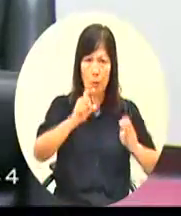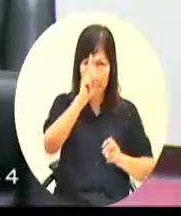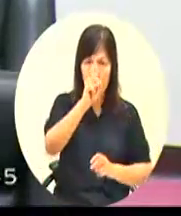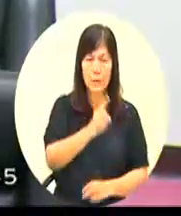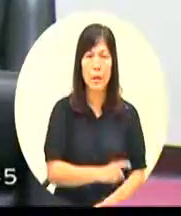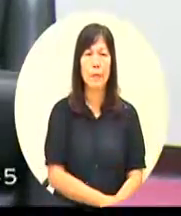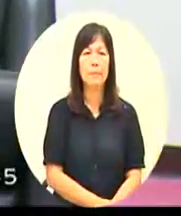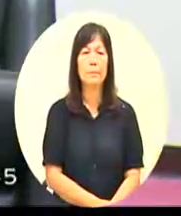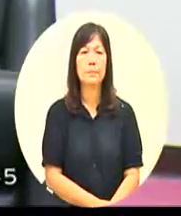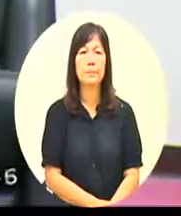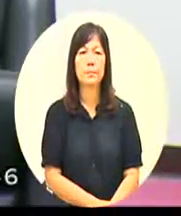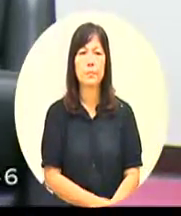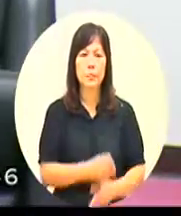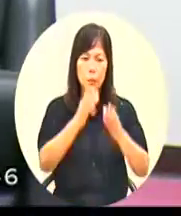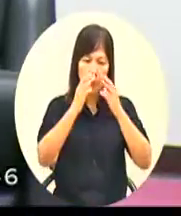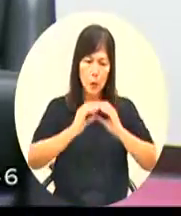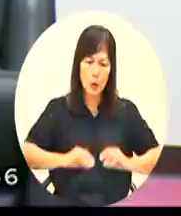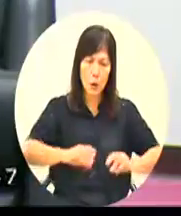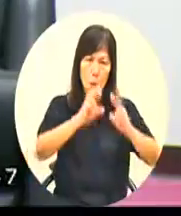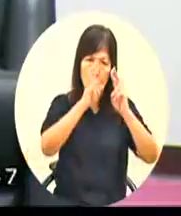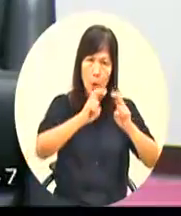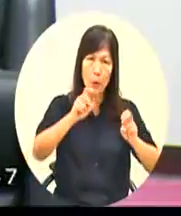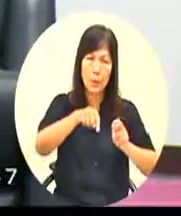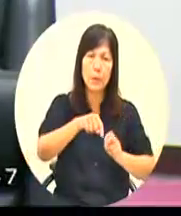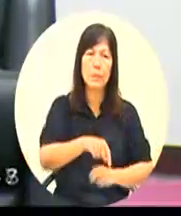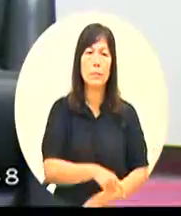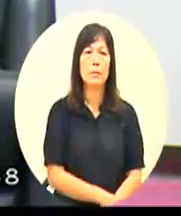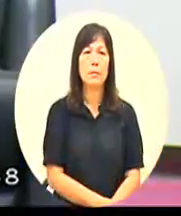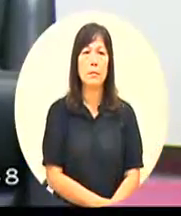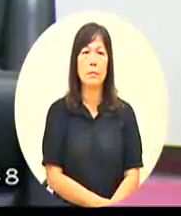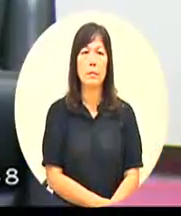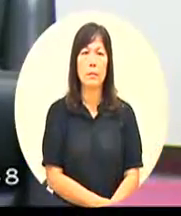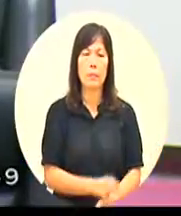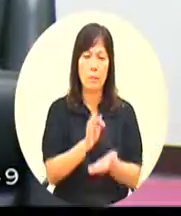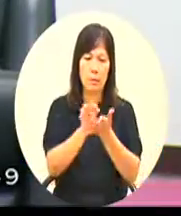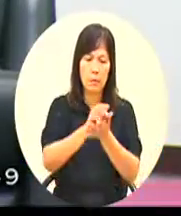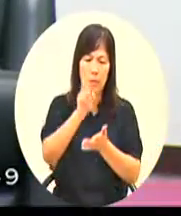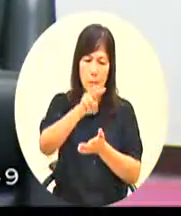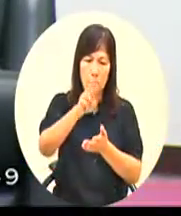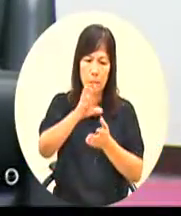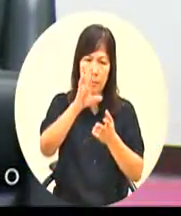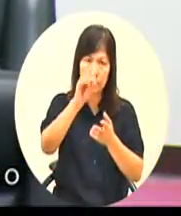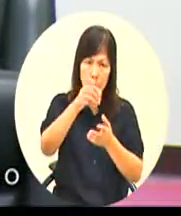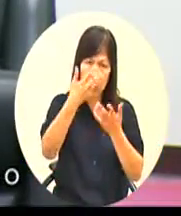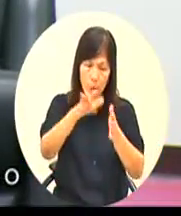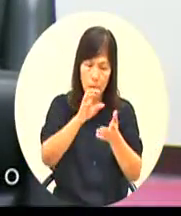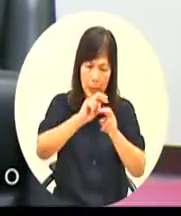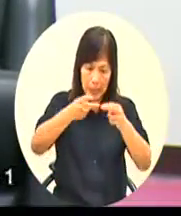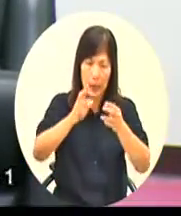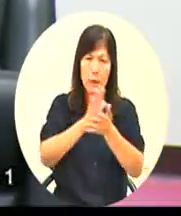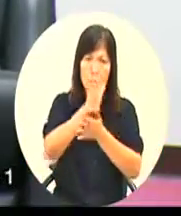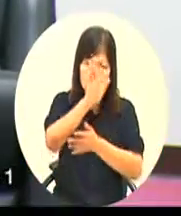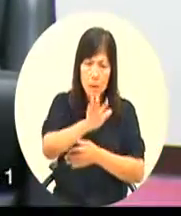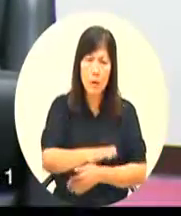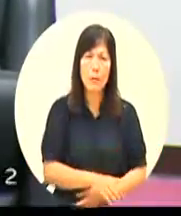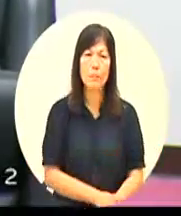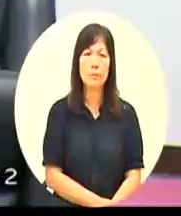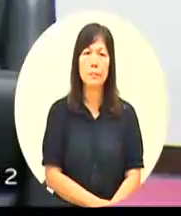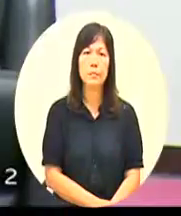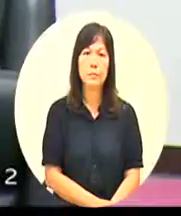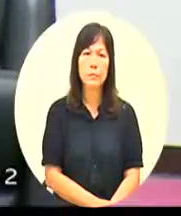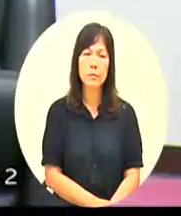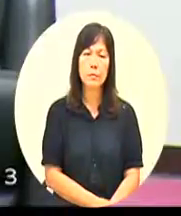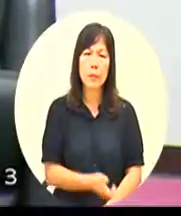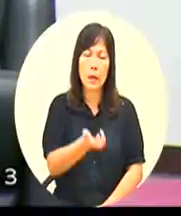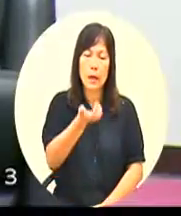是都知道，我们的孔庙它有花了2000多万的一个整治以后啊，现在之